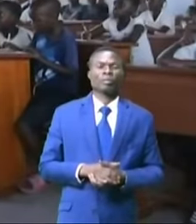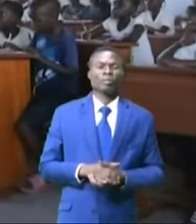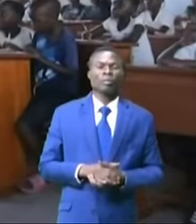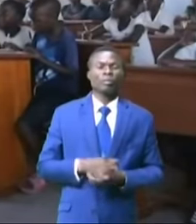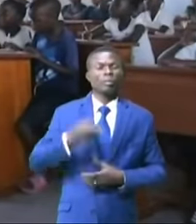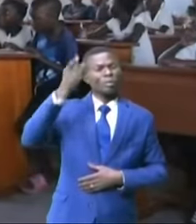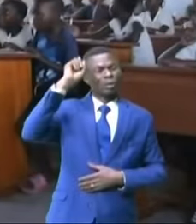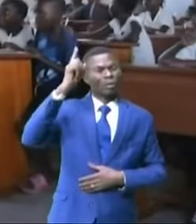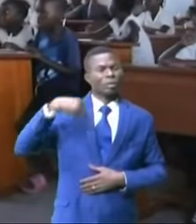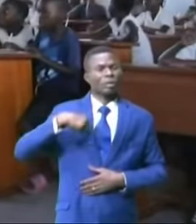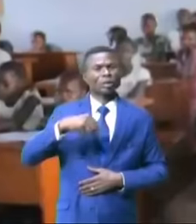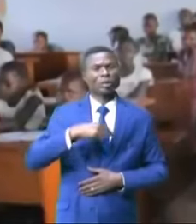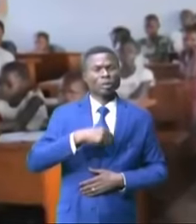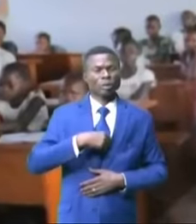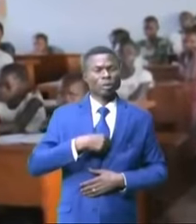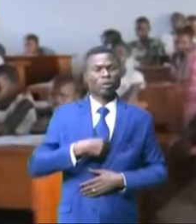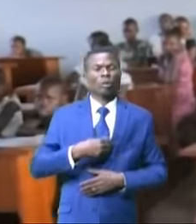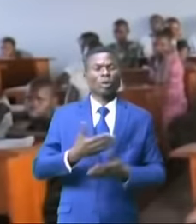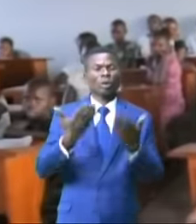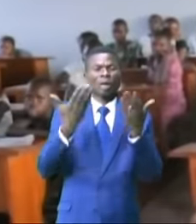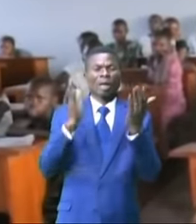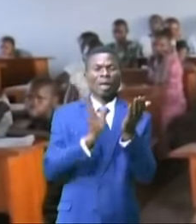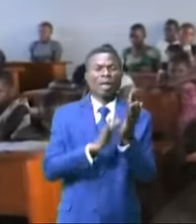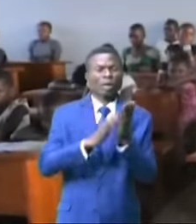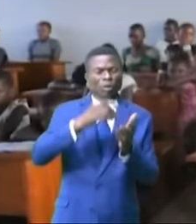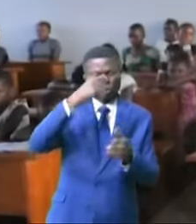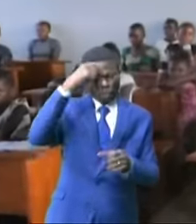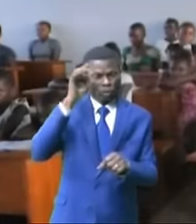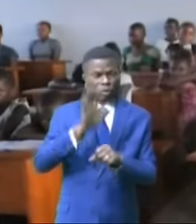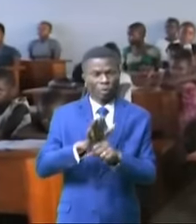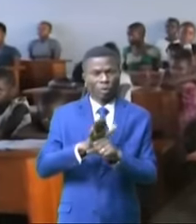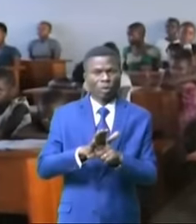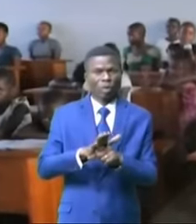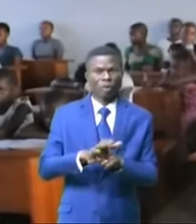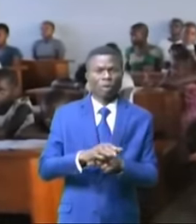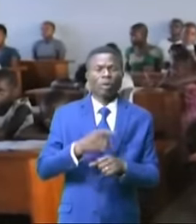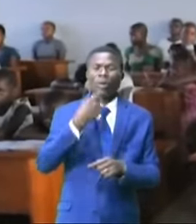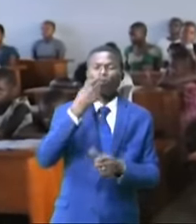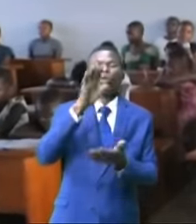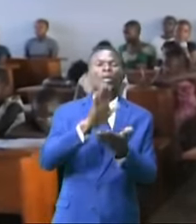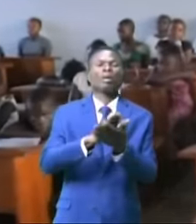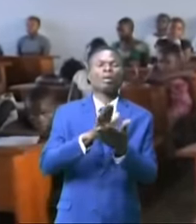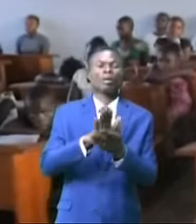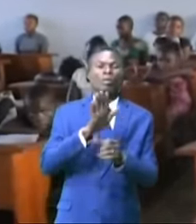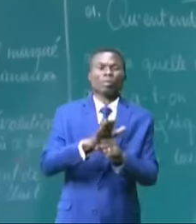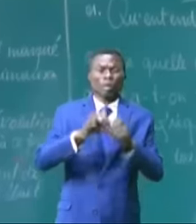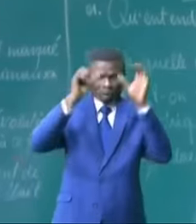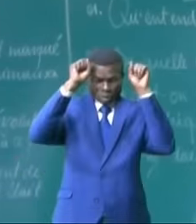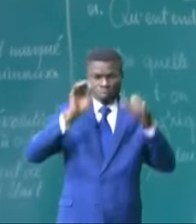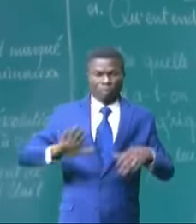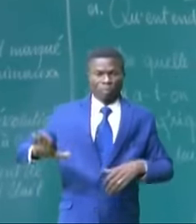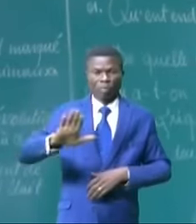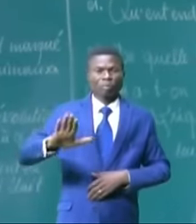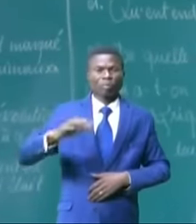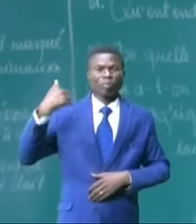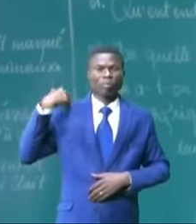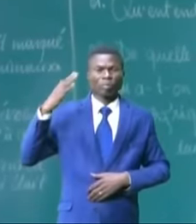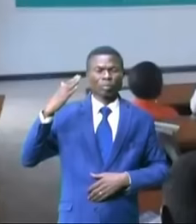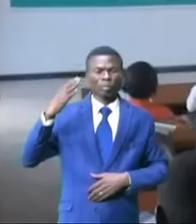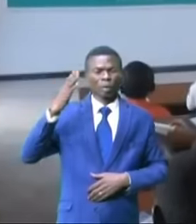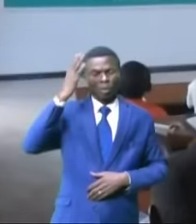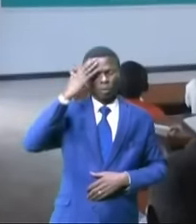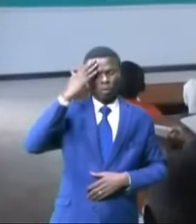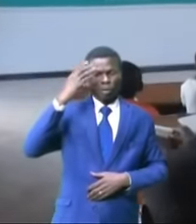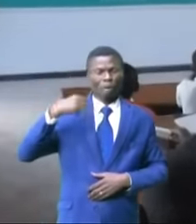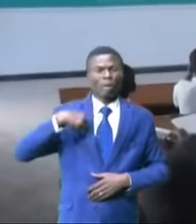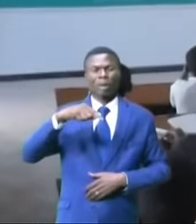Auparavant, nous, vraiment, notre école a beaucoup souffert. Je dis vraiment merci au chef de l'État d'avoir construit quand même